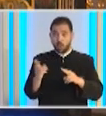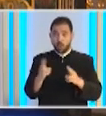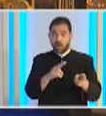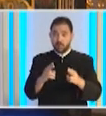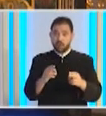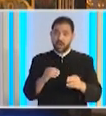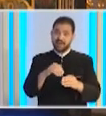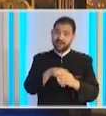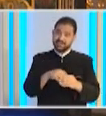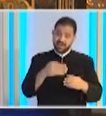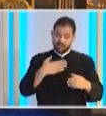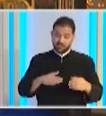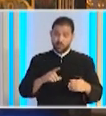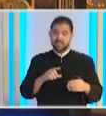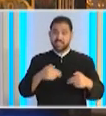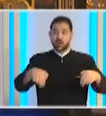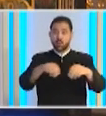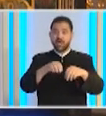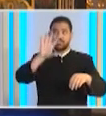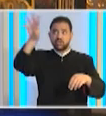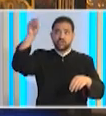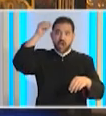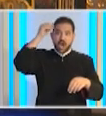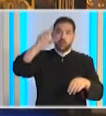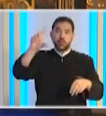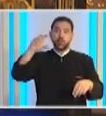între voința noastră și harul dumnezeiesc.